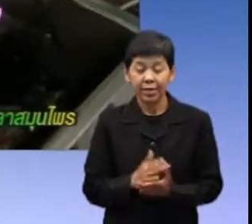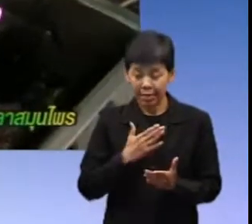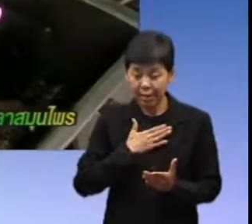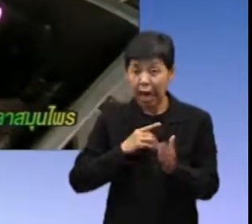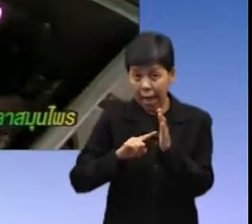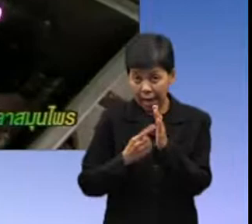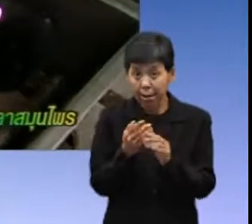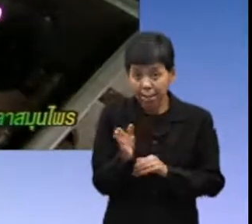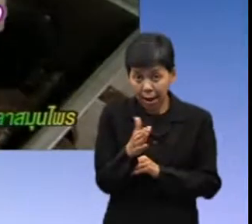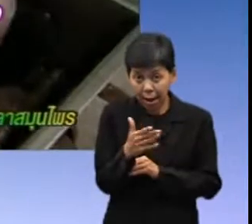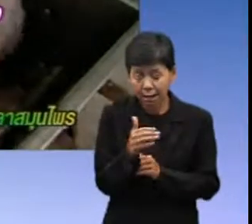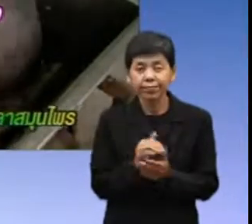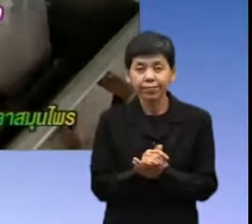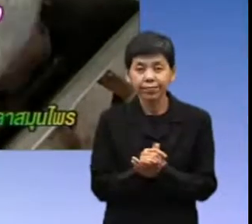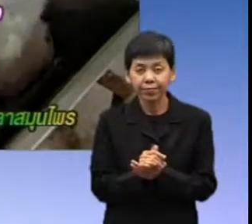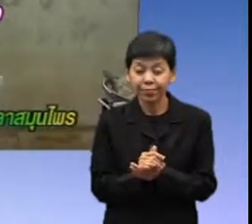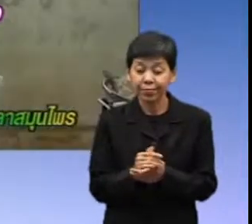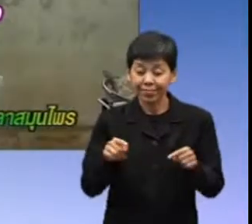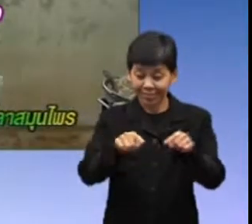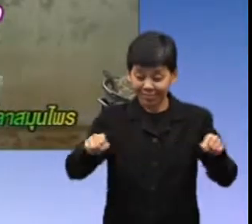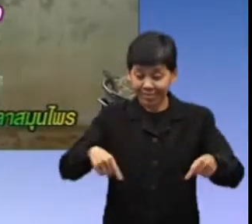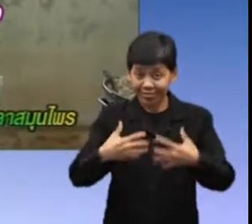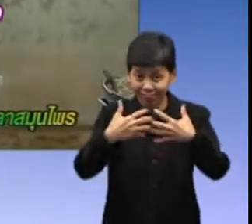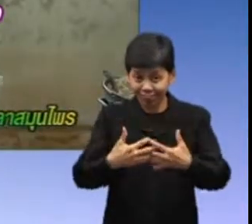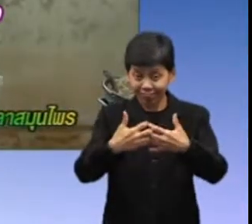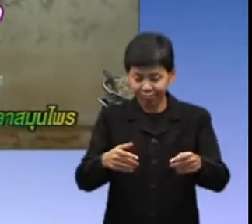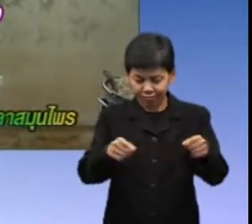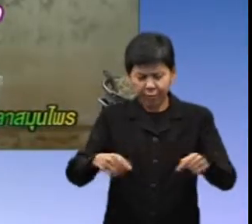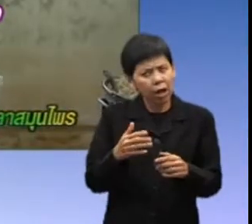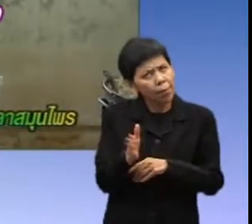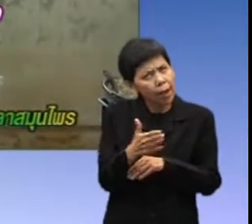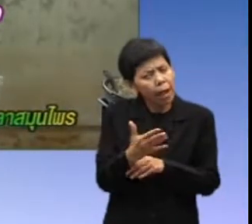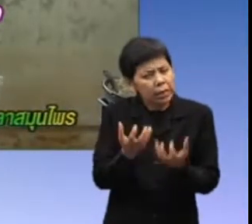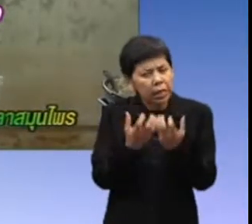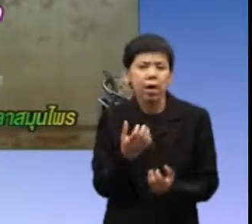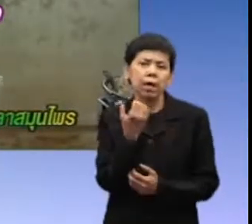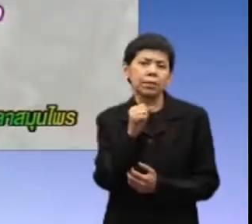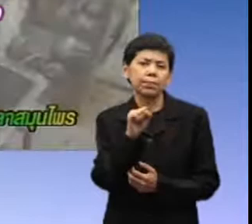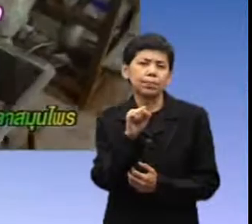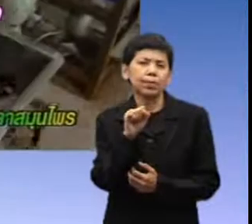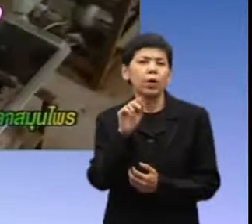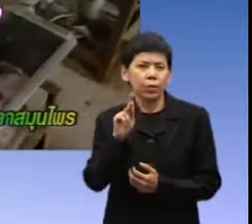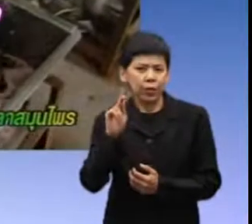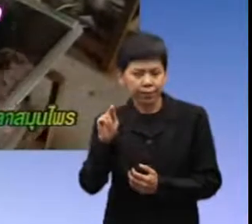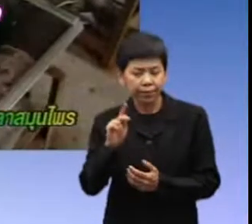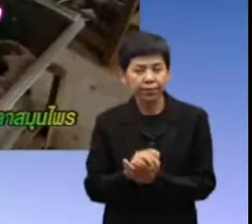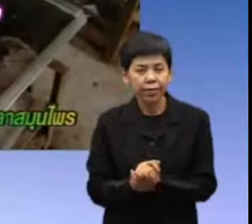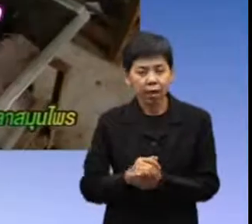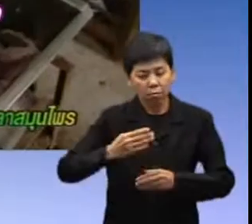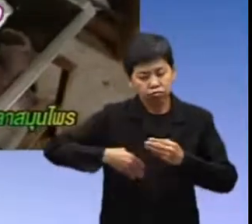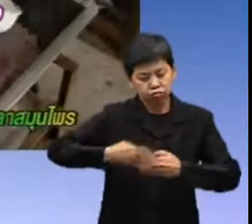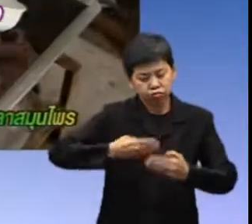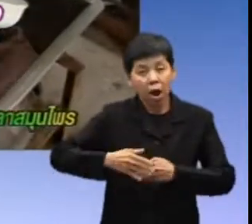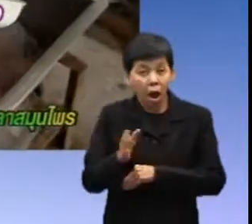ก็เริ่มเลยที่เอาเนื้อปลาใส่เครื่องวันนี้ใช้เนื้อปลาทั้งหมด10โลนะคะเริ่มตี